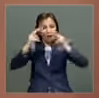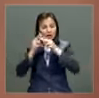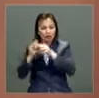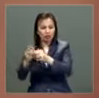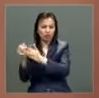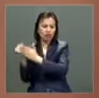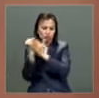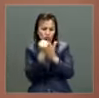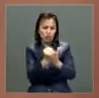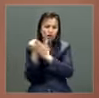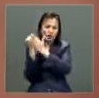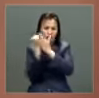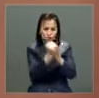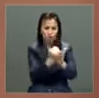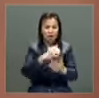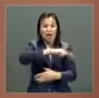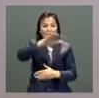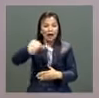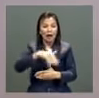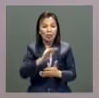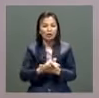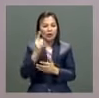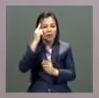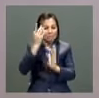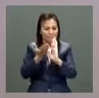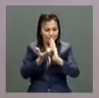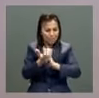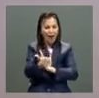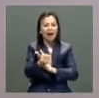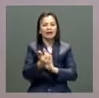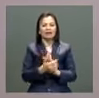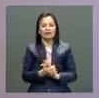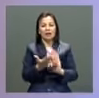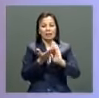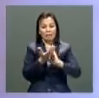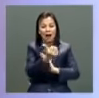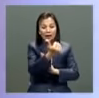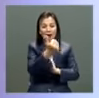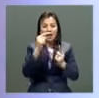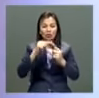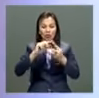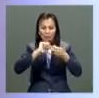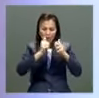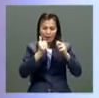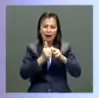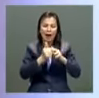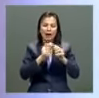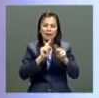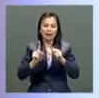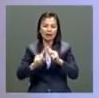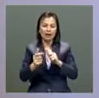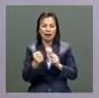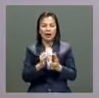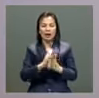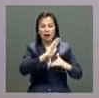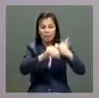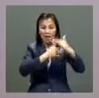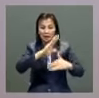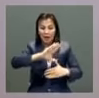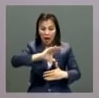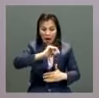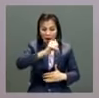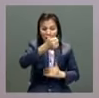ยกันอย่างนี้ก็ทำให้เราสามารถที่จะก้าวผ่านในเรื่องที่วิกฤตในครั้งนี้ได้แล้วก็มีการพัฒนาเทคโนโลยี